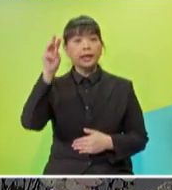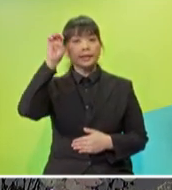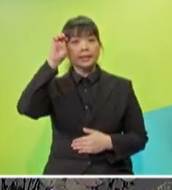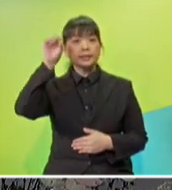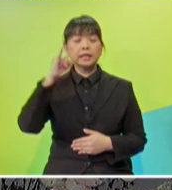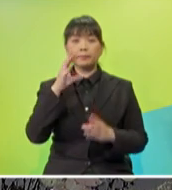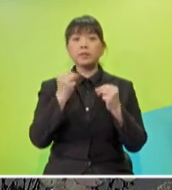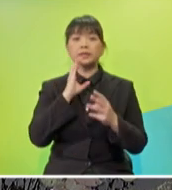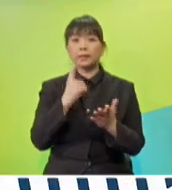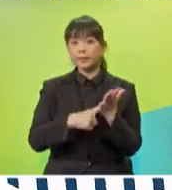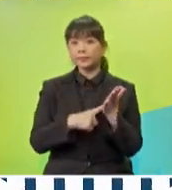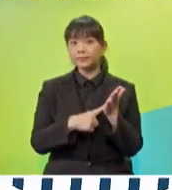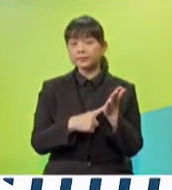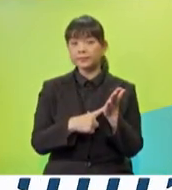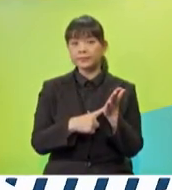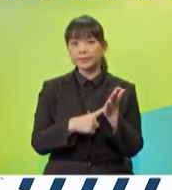pendapatnya